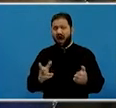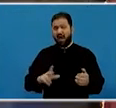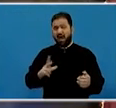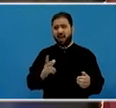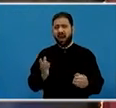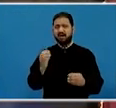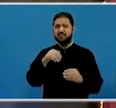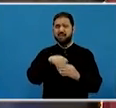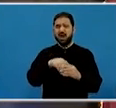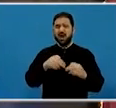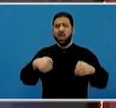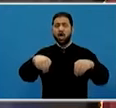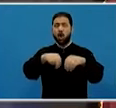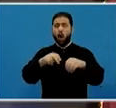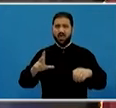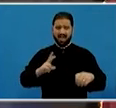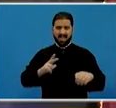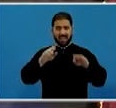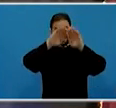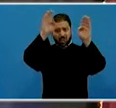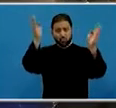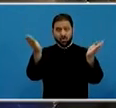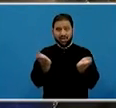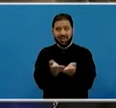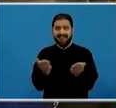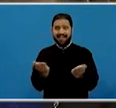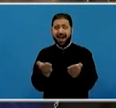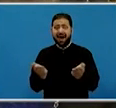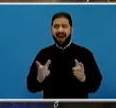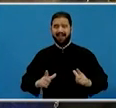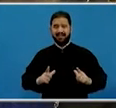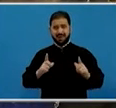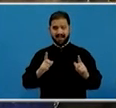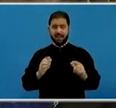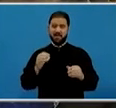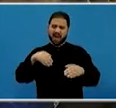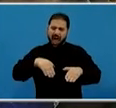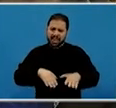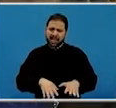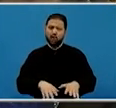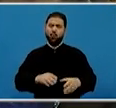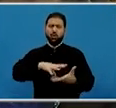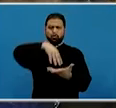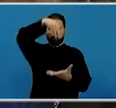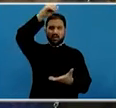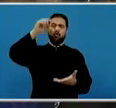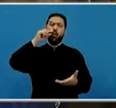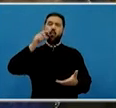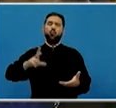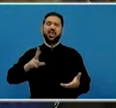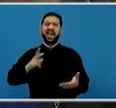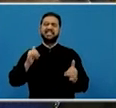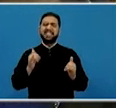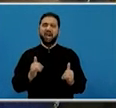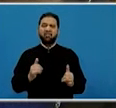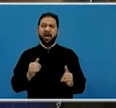îndreptătoare spre mai mult egoism este societatea în care trăim, totuși în adâncul sufletului omului există această umanitate, acest